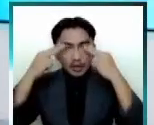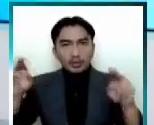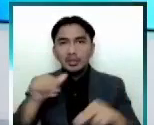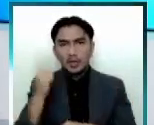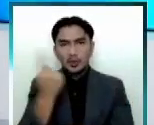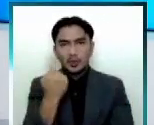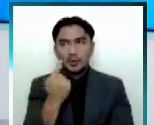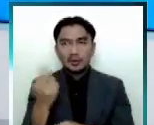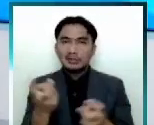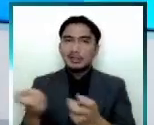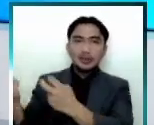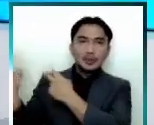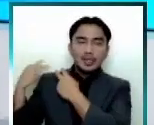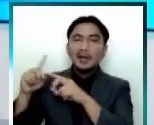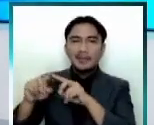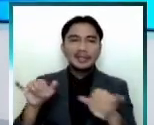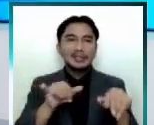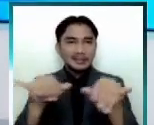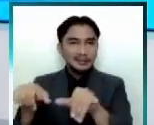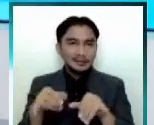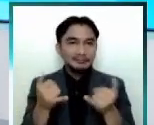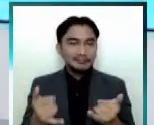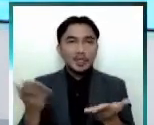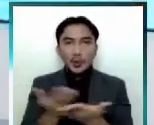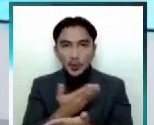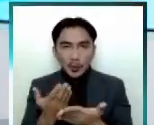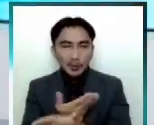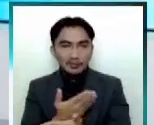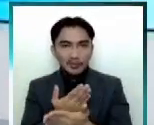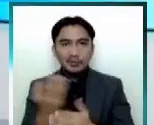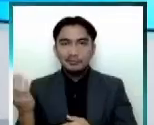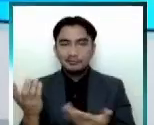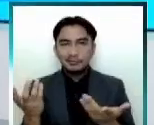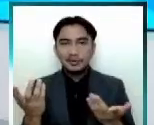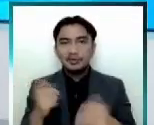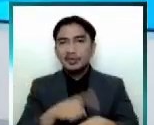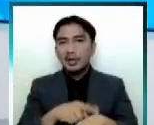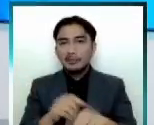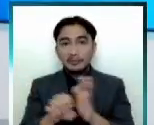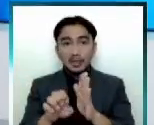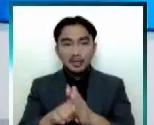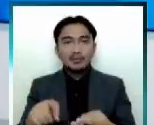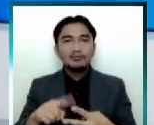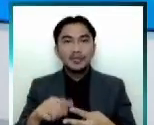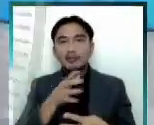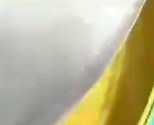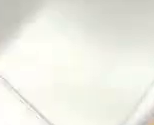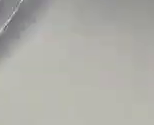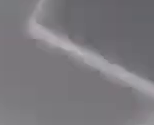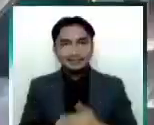nakaraan, kundi maging ang mga bayani ng mga makabagong panahon. Kabilang dyan ang mga magsasaka. May report si Mav